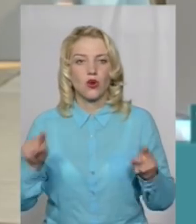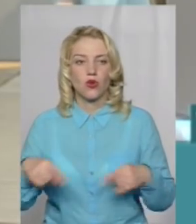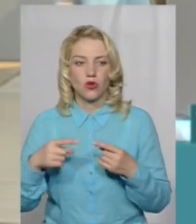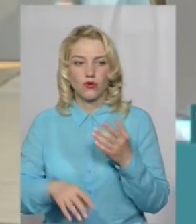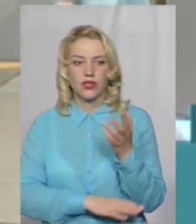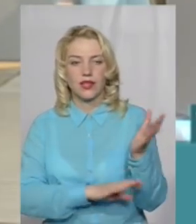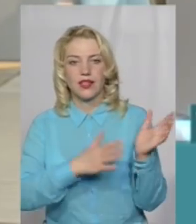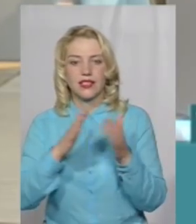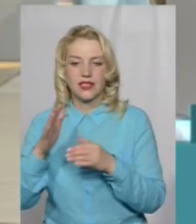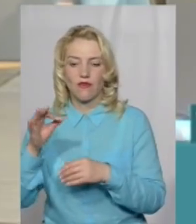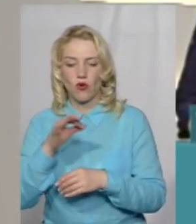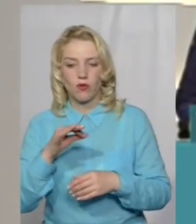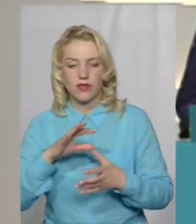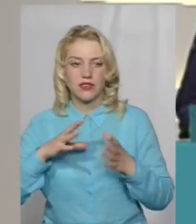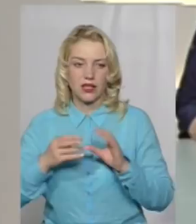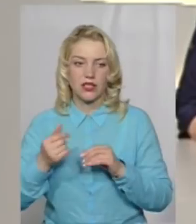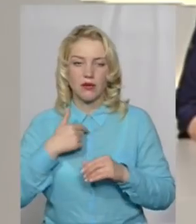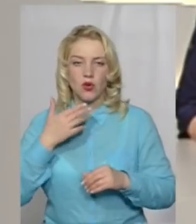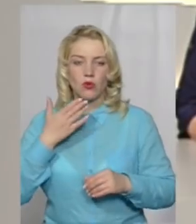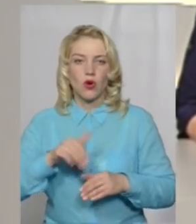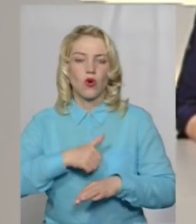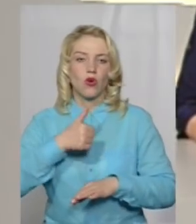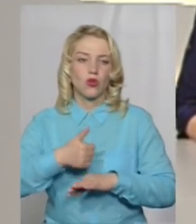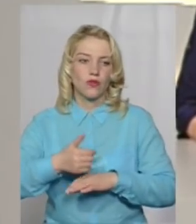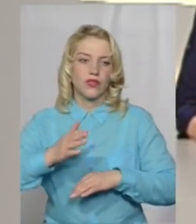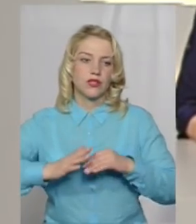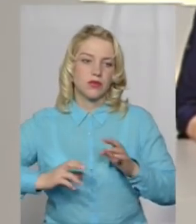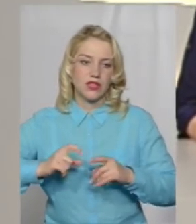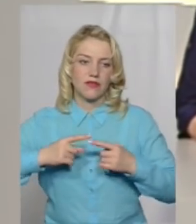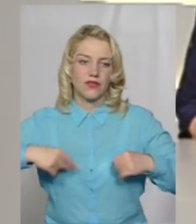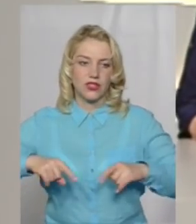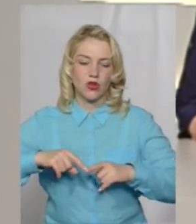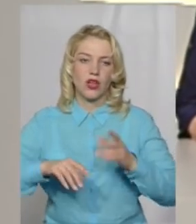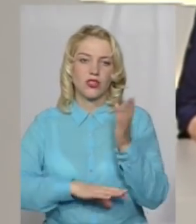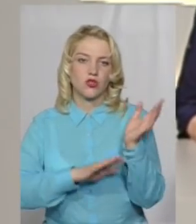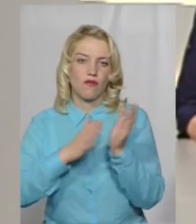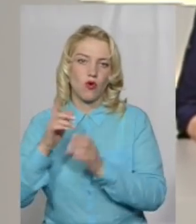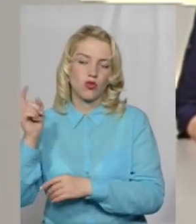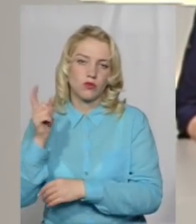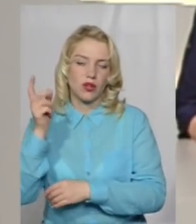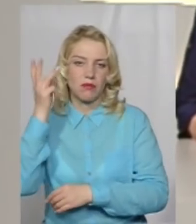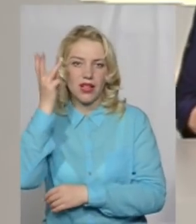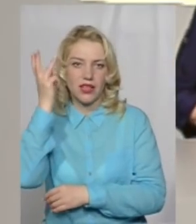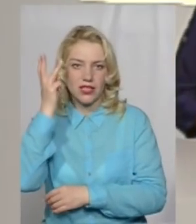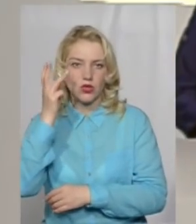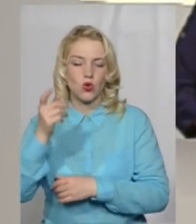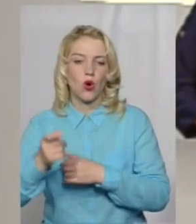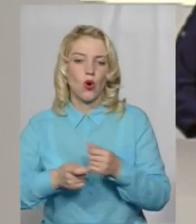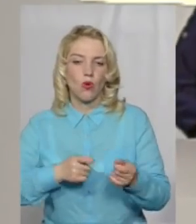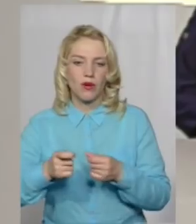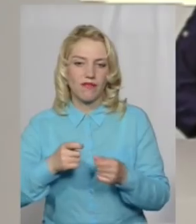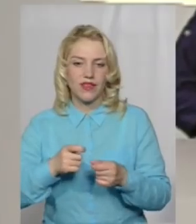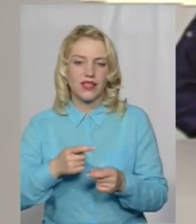в області загалом? Нам прокоментувала головний спеціаліст відділу лісового господарства Хмельницького управління лісового та